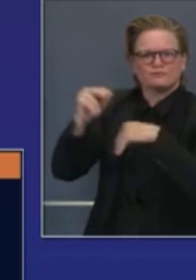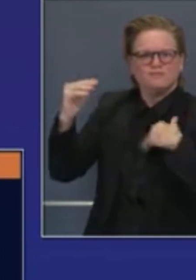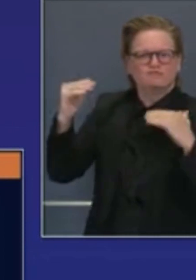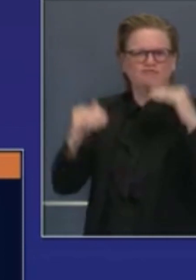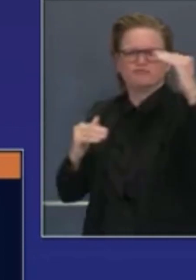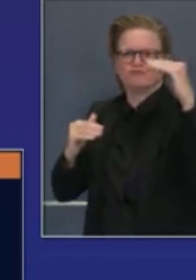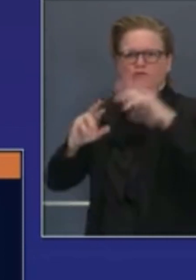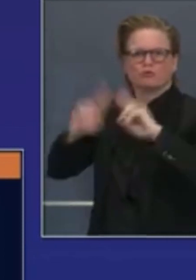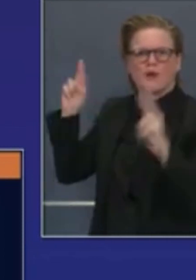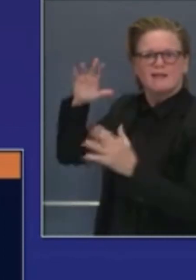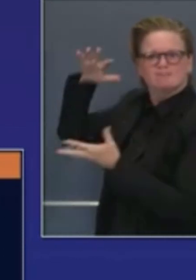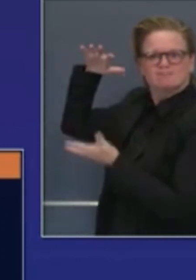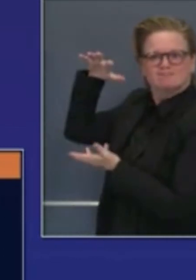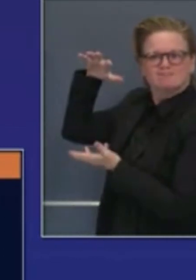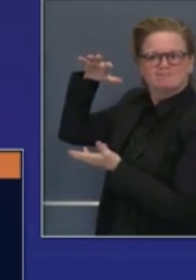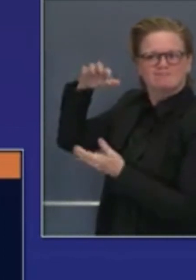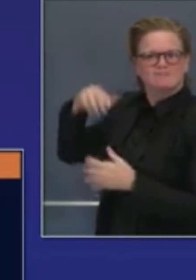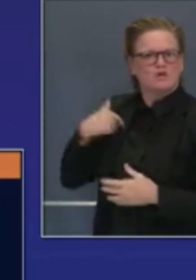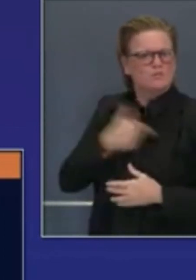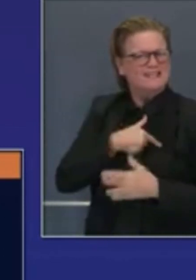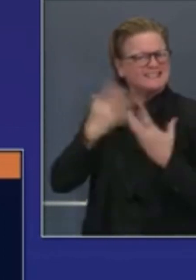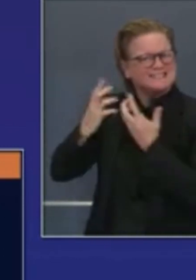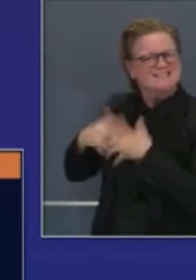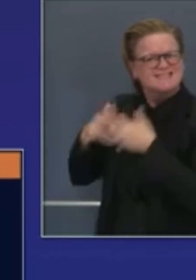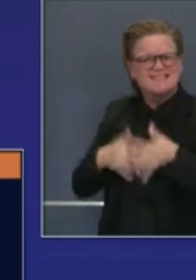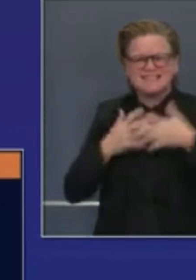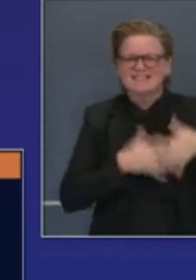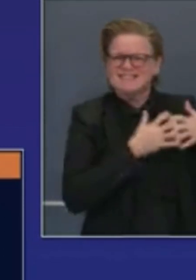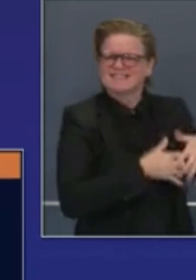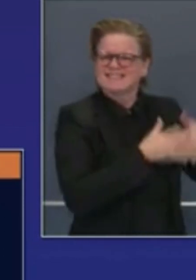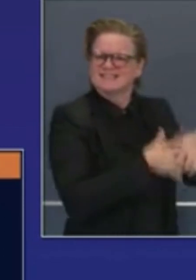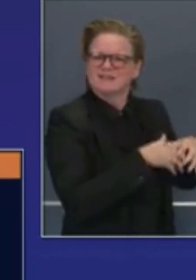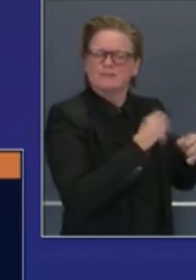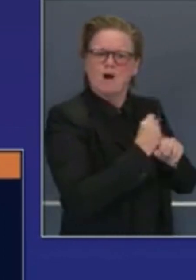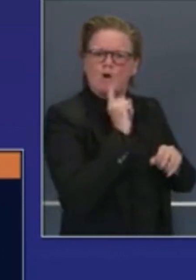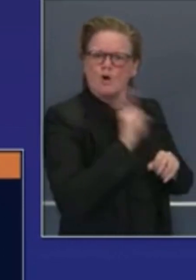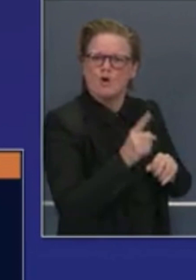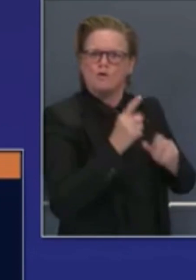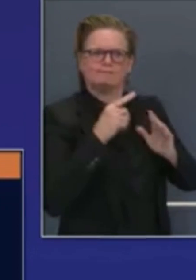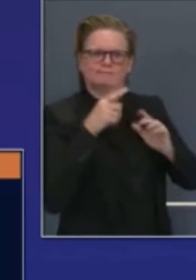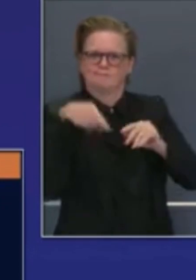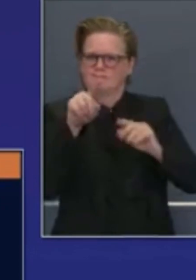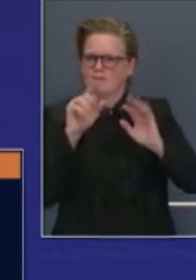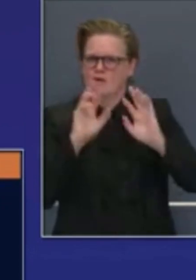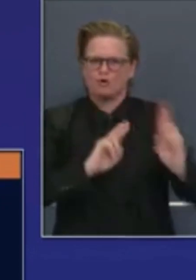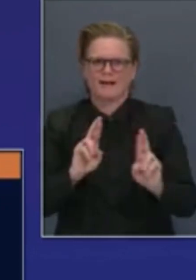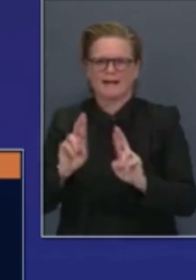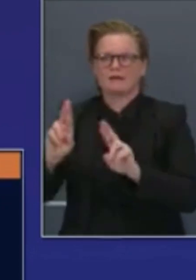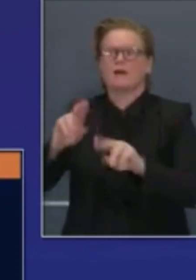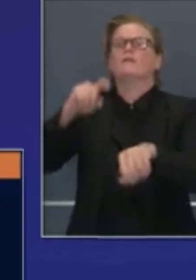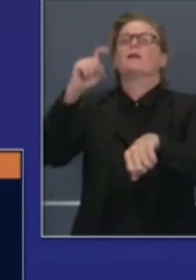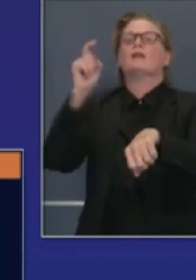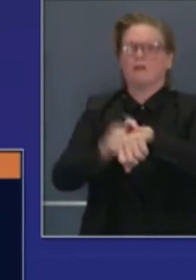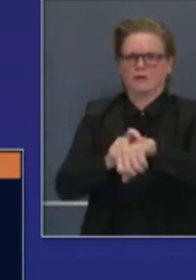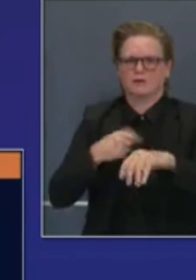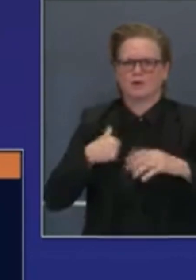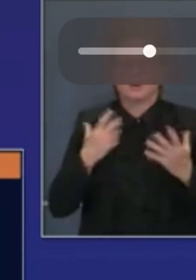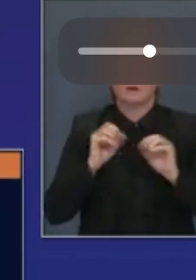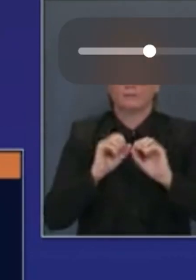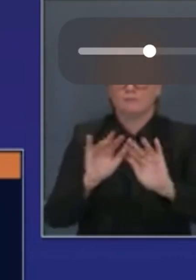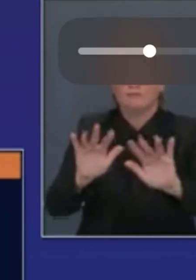khi chúng được áp dụng California là tiểu bang đông dân nhất của Hoa Kỳ với gần 40 triệu cư dân bên cạnh